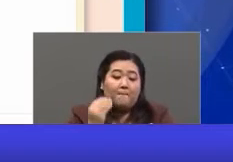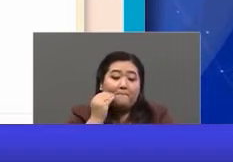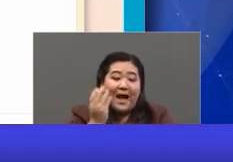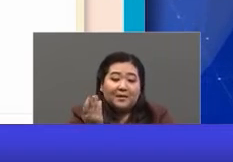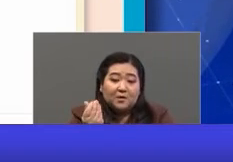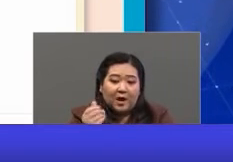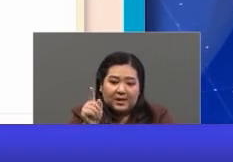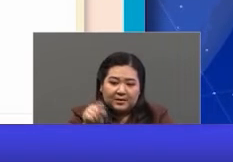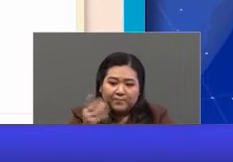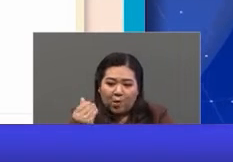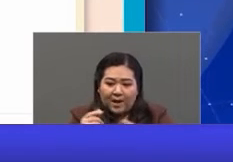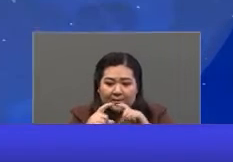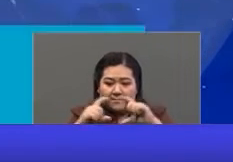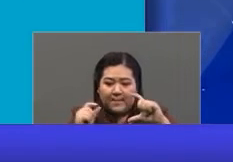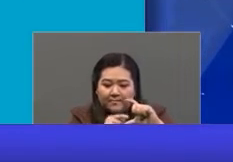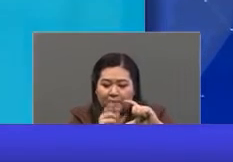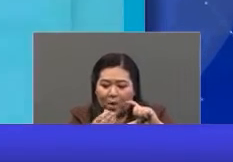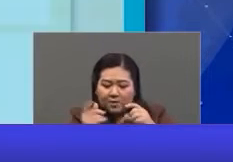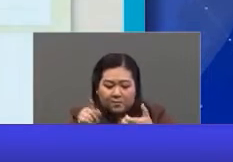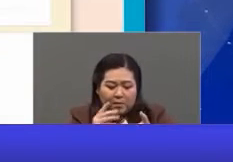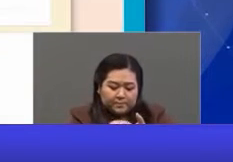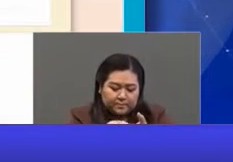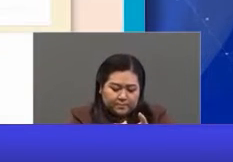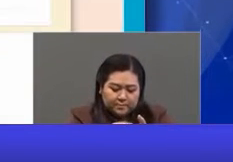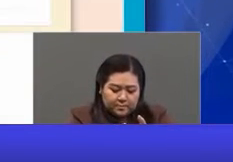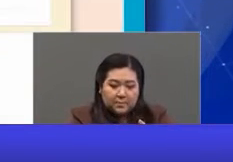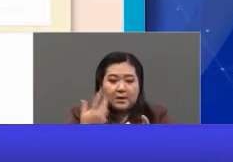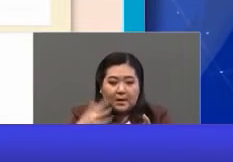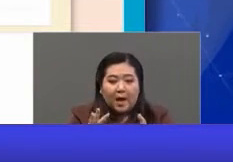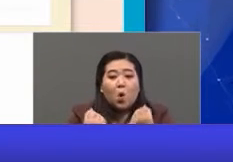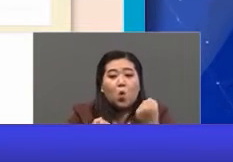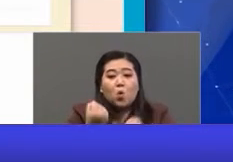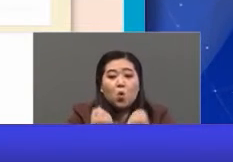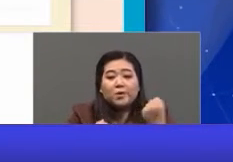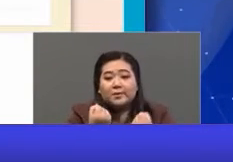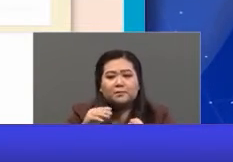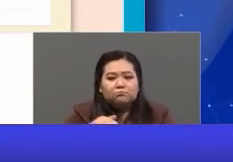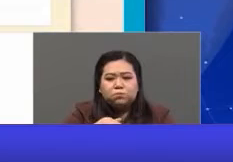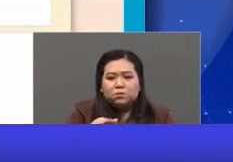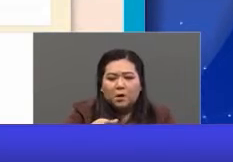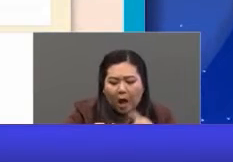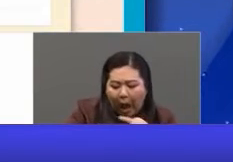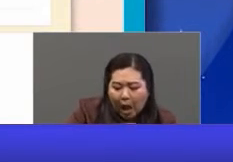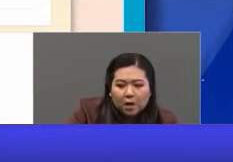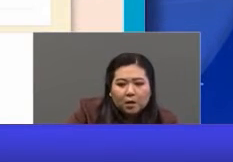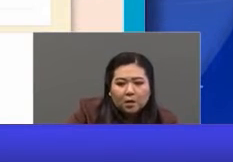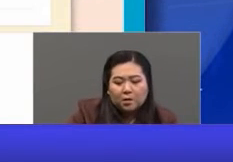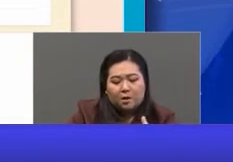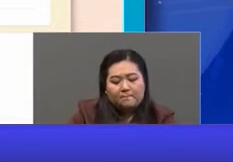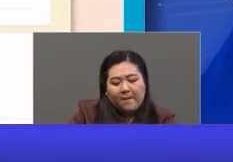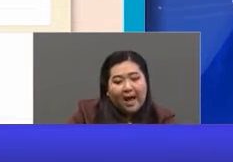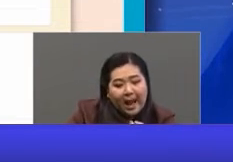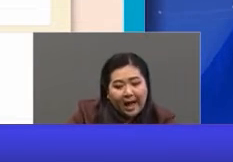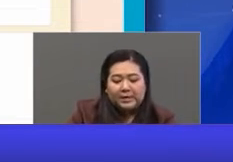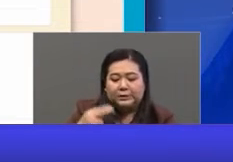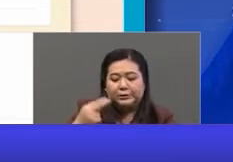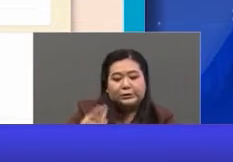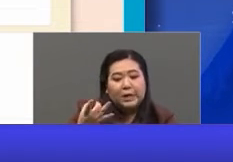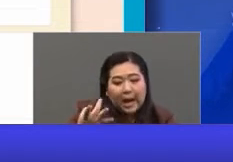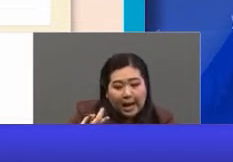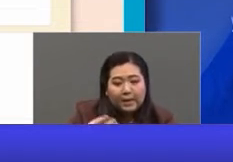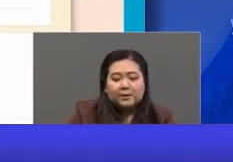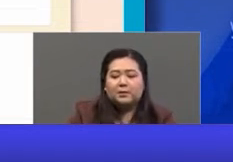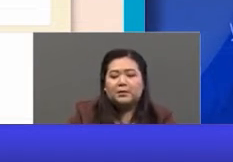14-17-19พฤศจิกายนนี้เนี่ยใครที่กรอกข้อมูลนี้เรียบร้อยถึงจะผ่านทางเส้นทาง